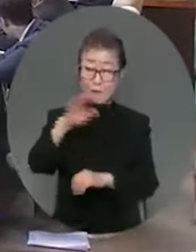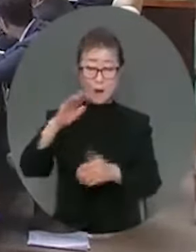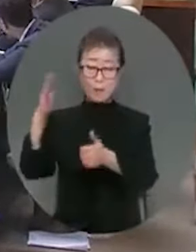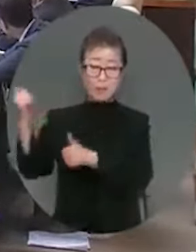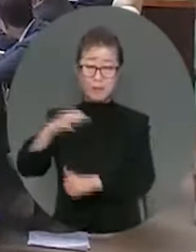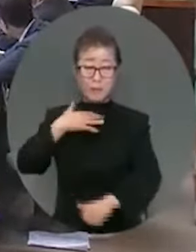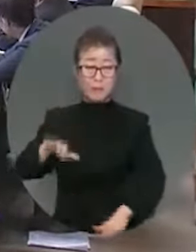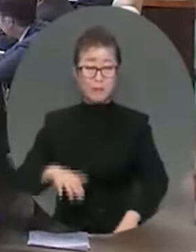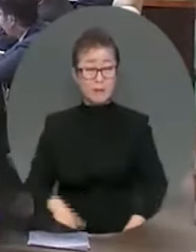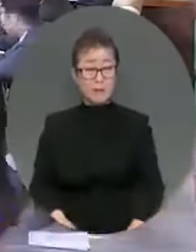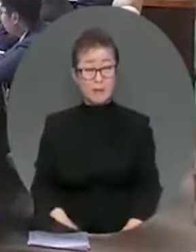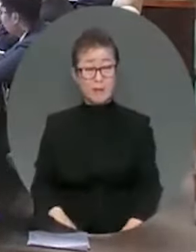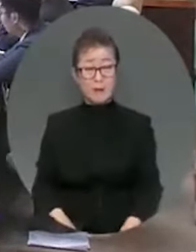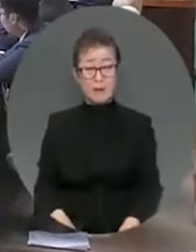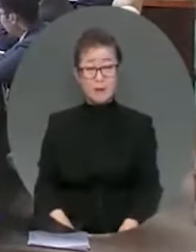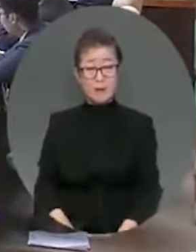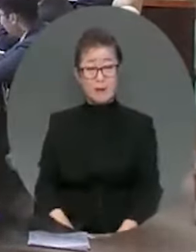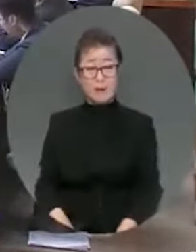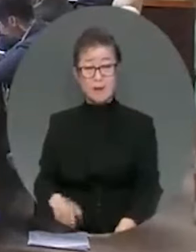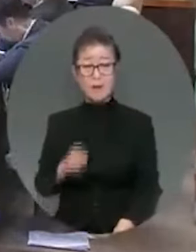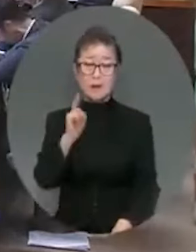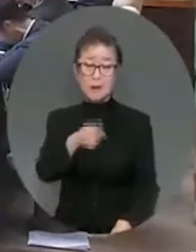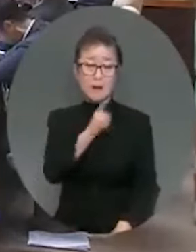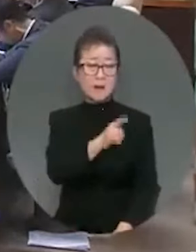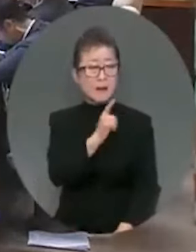거기에 가봤다는 기자들이 너무 많더라고요. 저렇게